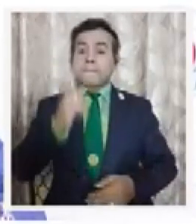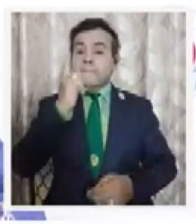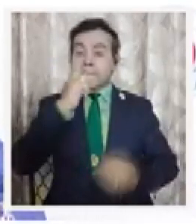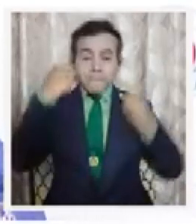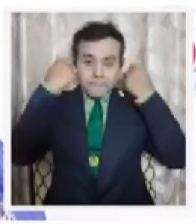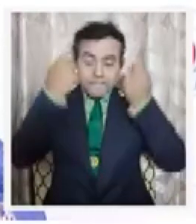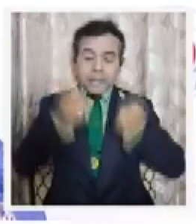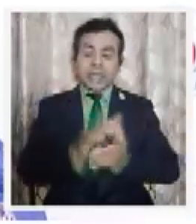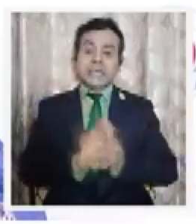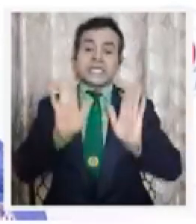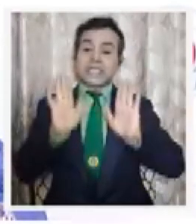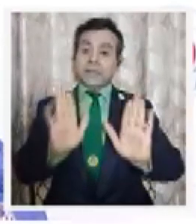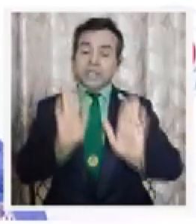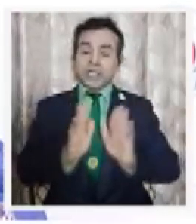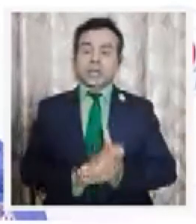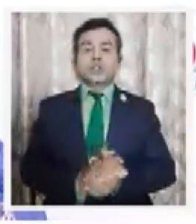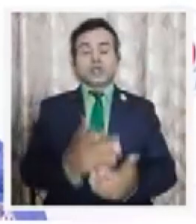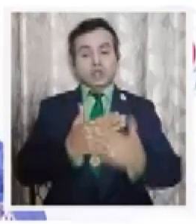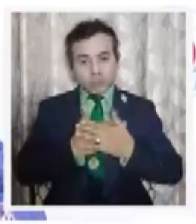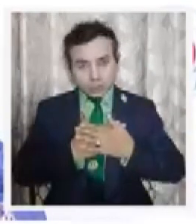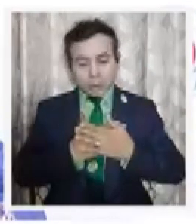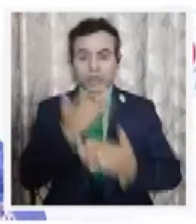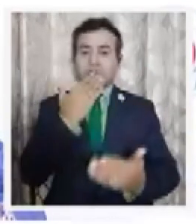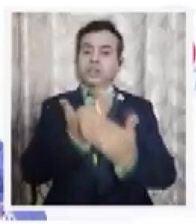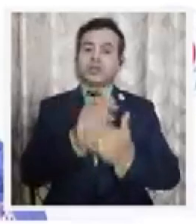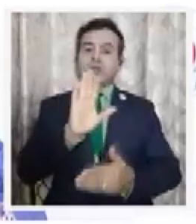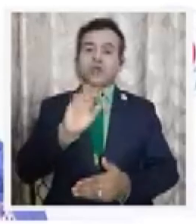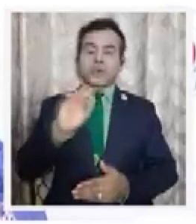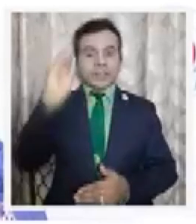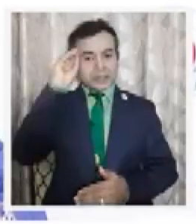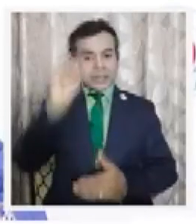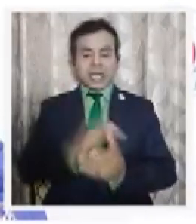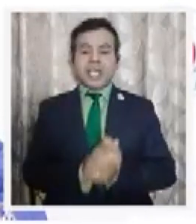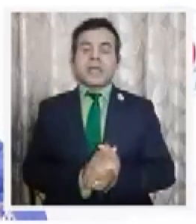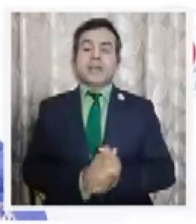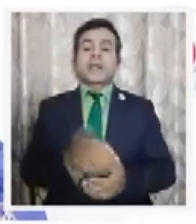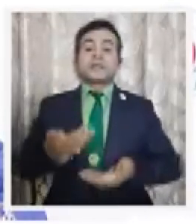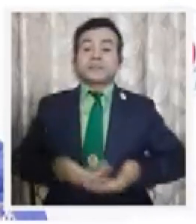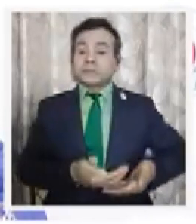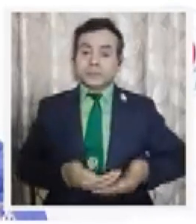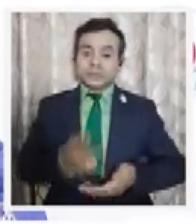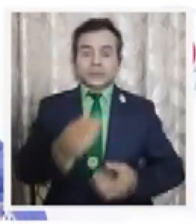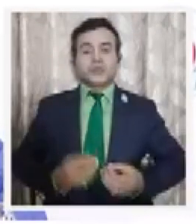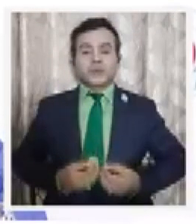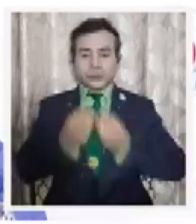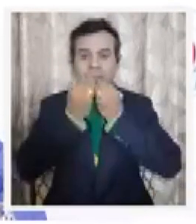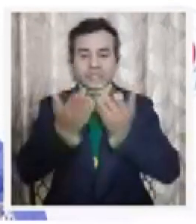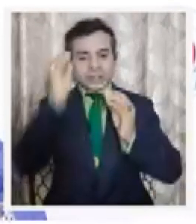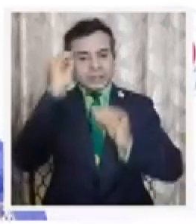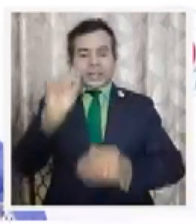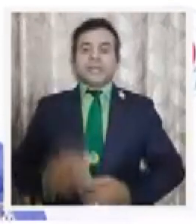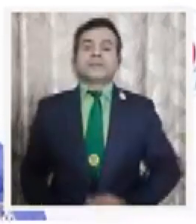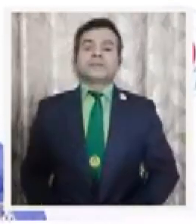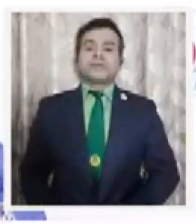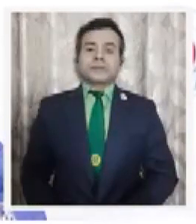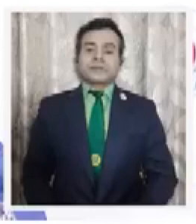মাদেরকে সাবধান থাকার জন্য এবং সুস্থ সবল দেওয়ার জন্য গর্ভবতী মাদের প্রতি ধন্যবাদ জানাই, আন্তরিকভাবে